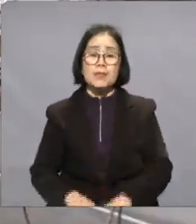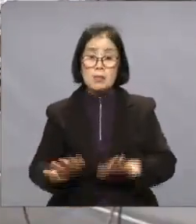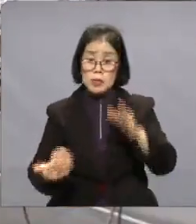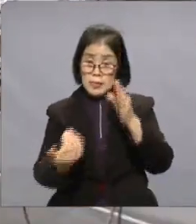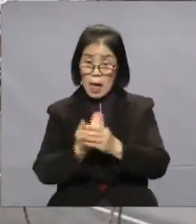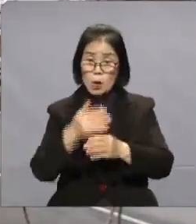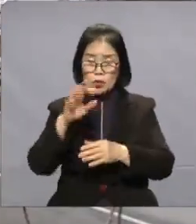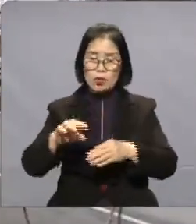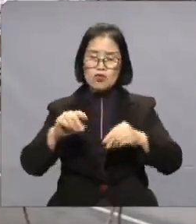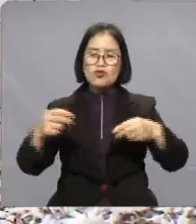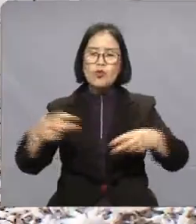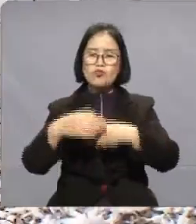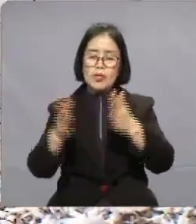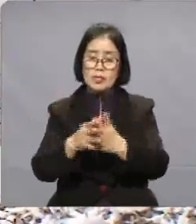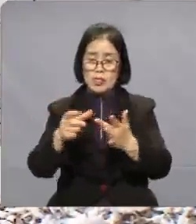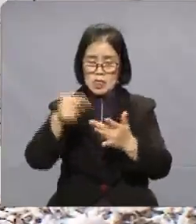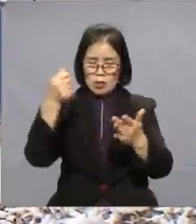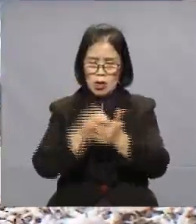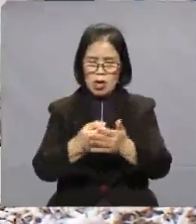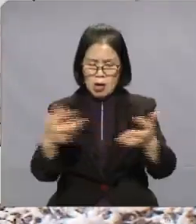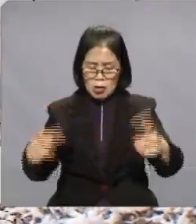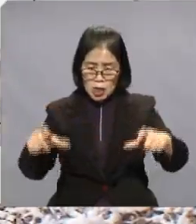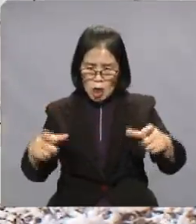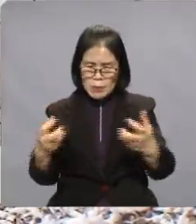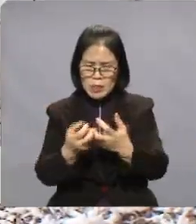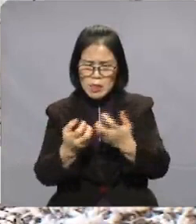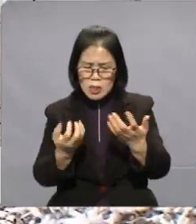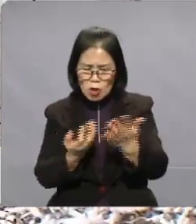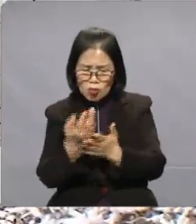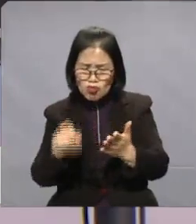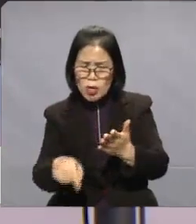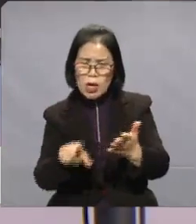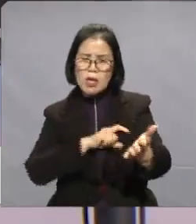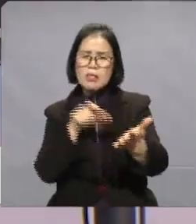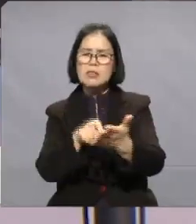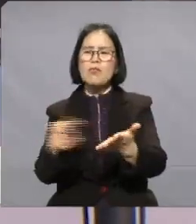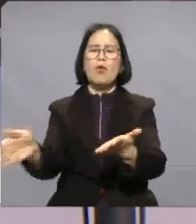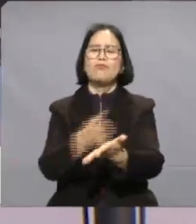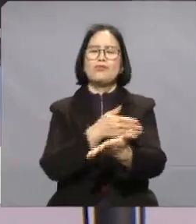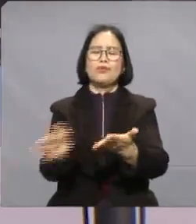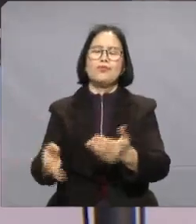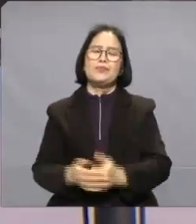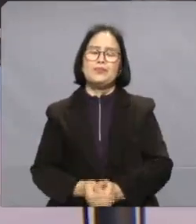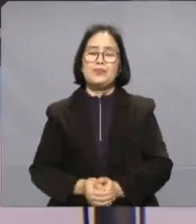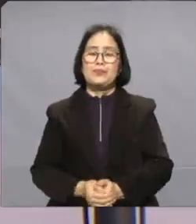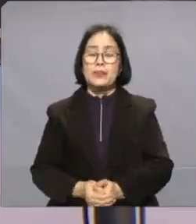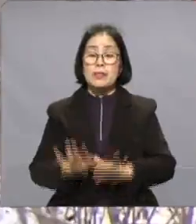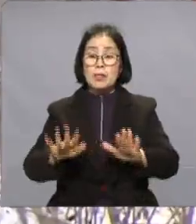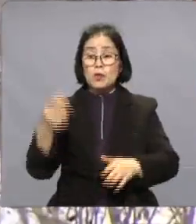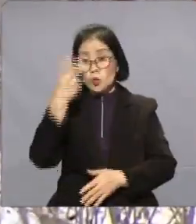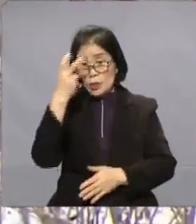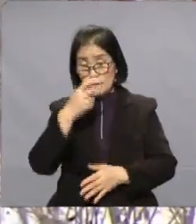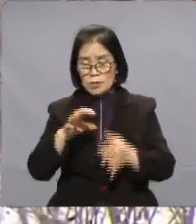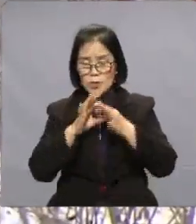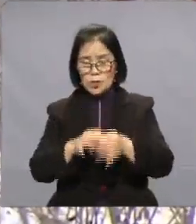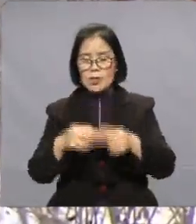지점도 국토부가 지정한 결빙 취약 구간에서 제외돼 있었습니다. 경찰은 현장 조사 등을 통해